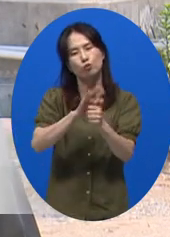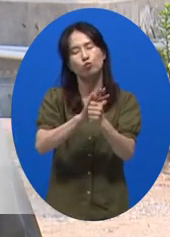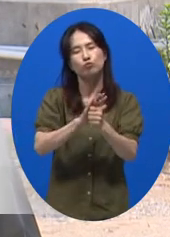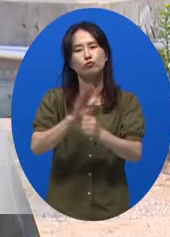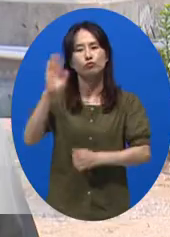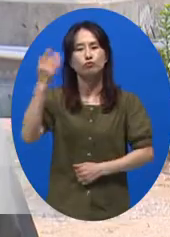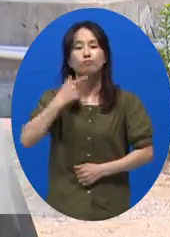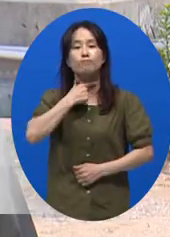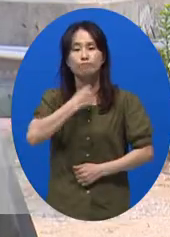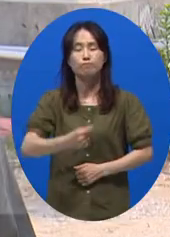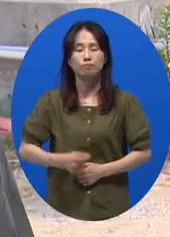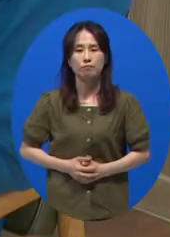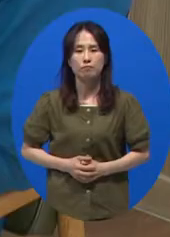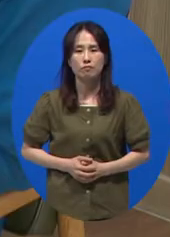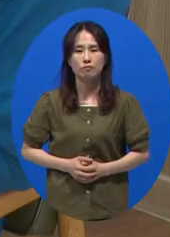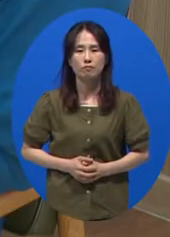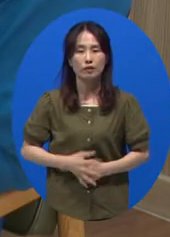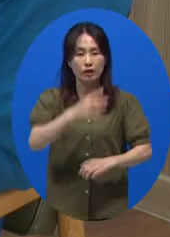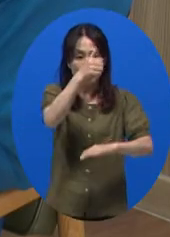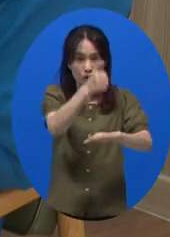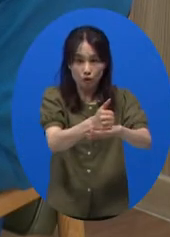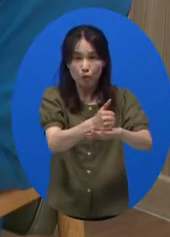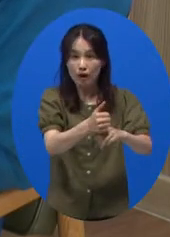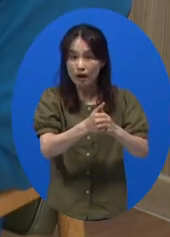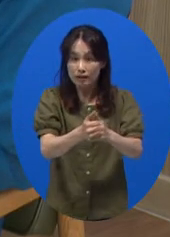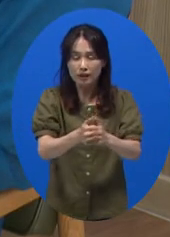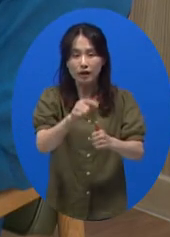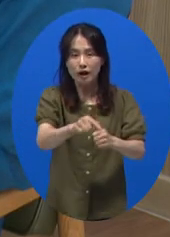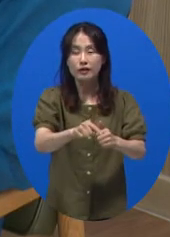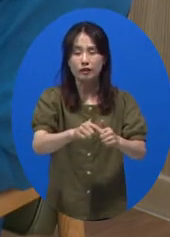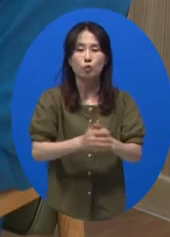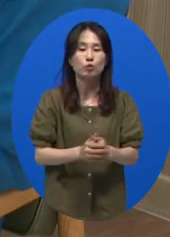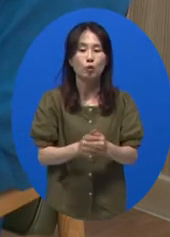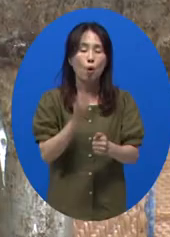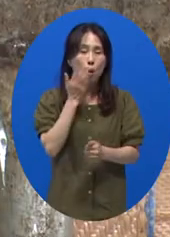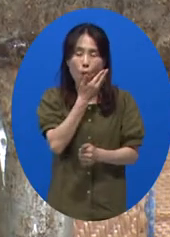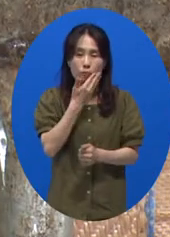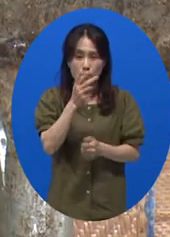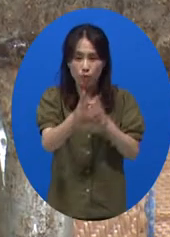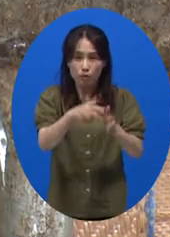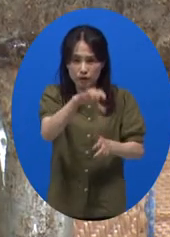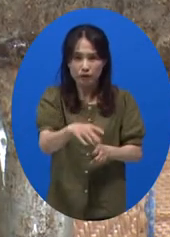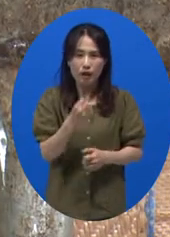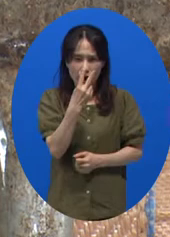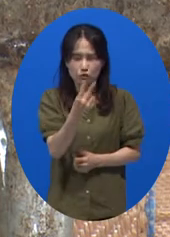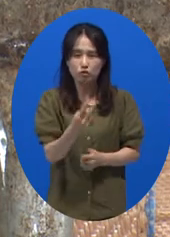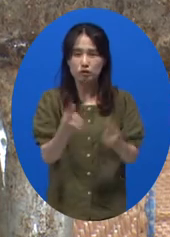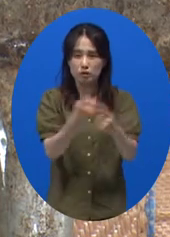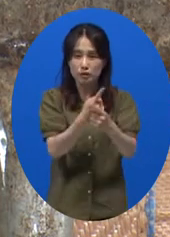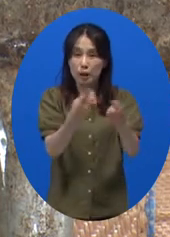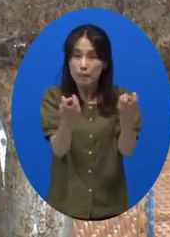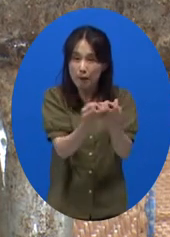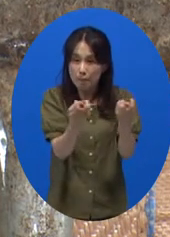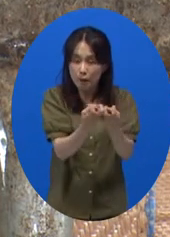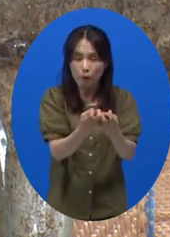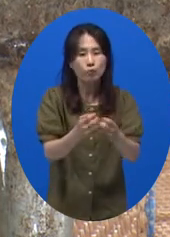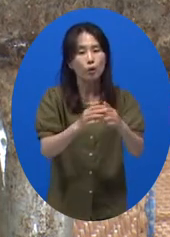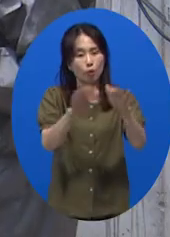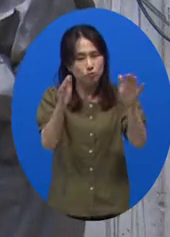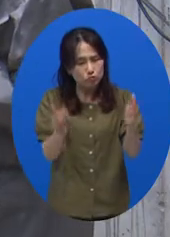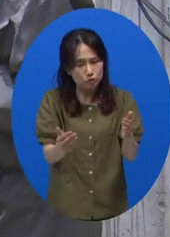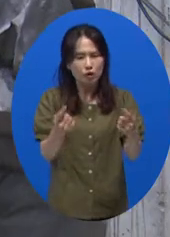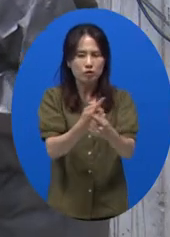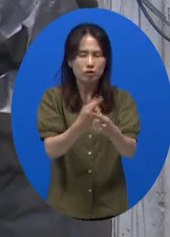도움이 됐으면 좋겠습니다. 진단 결과에 따라 해당 농가 및 비료 공장에 악취 개선 실천 방법과 시설